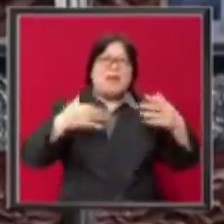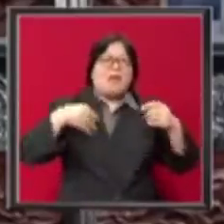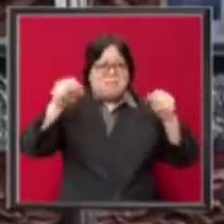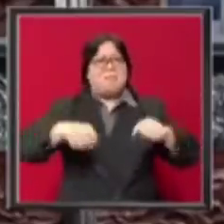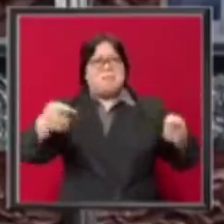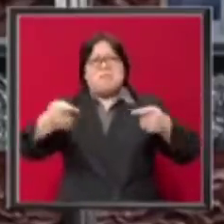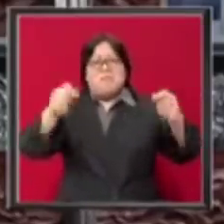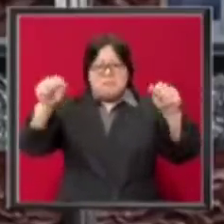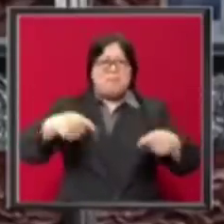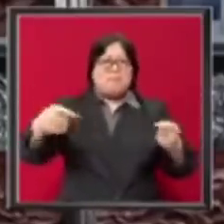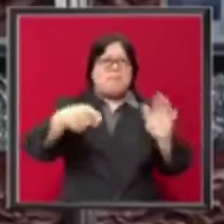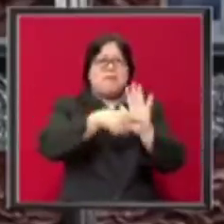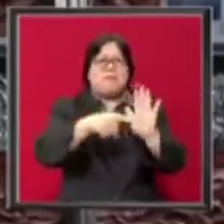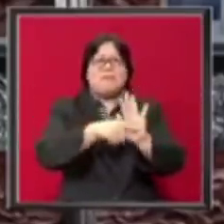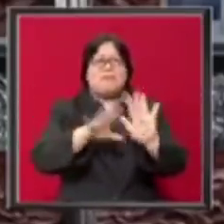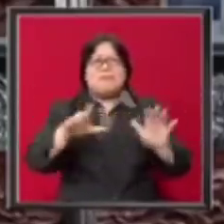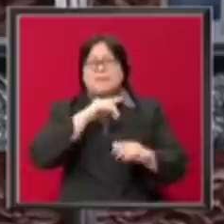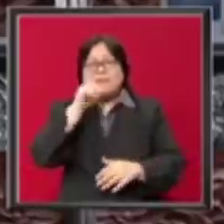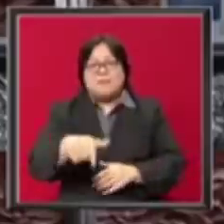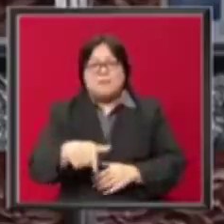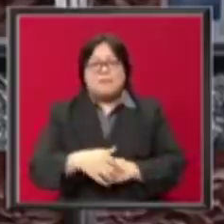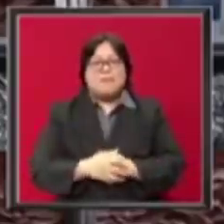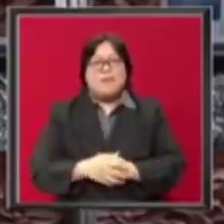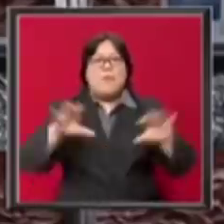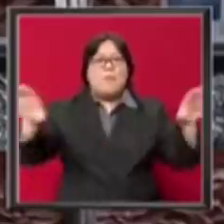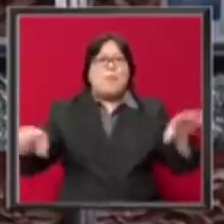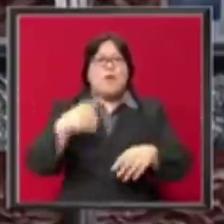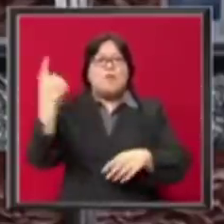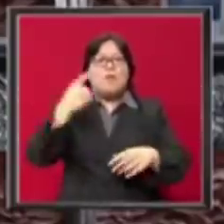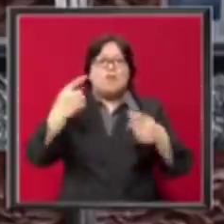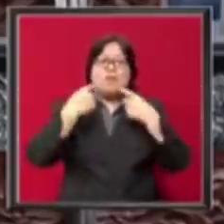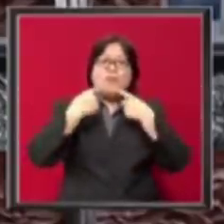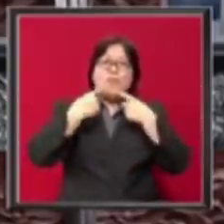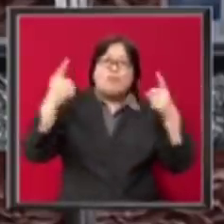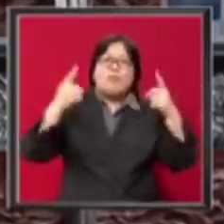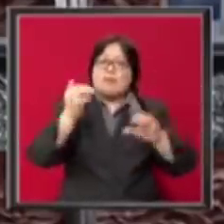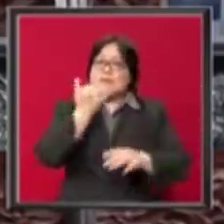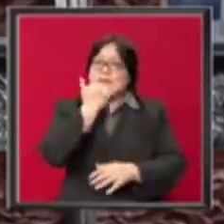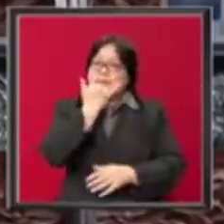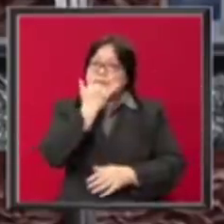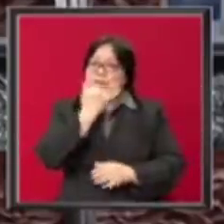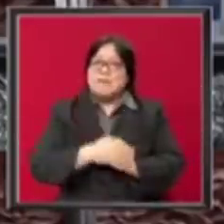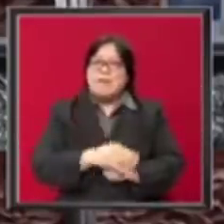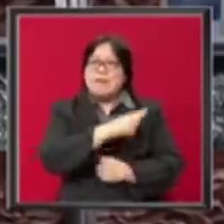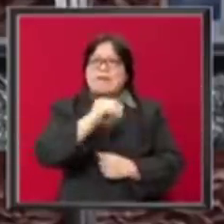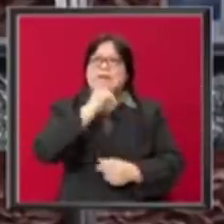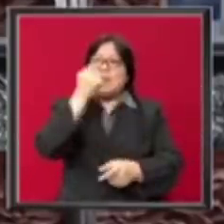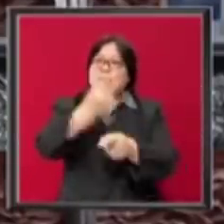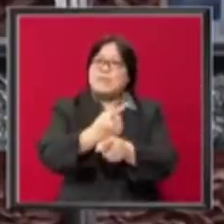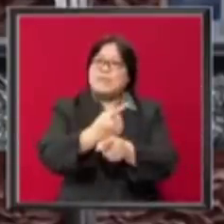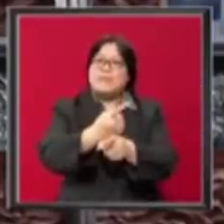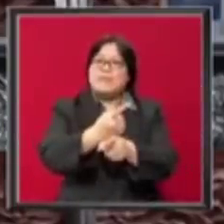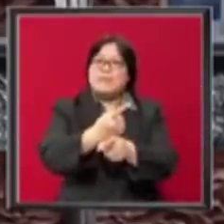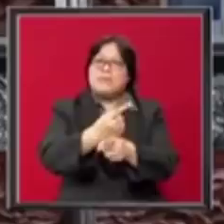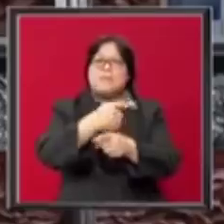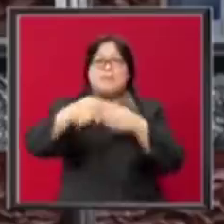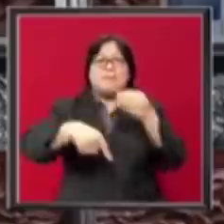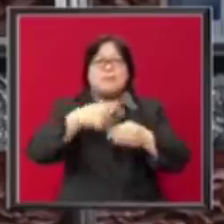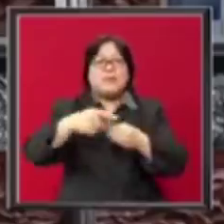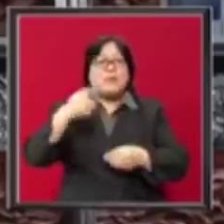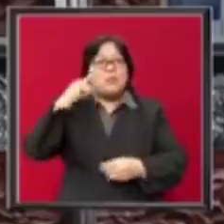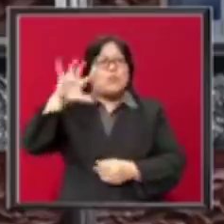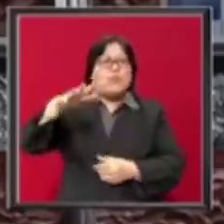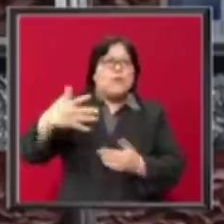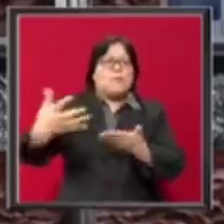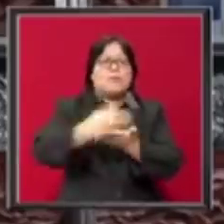dapat kawal defisit. Dengan membuat suatu hujah yang salah dan tidak benar mengenai unjuran